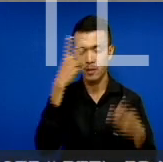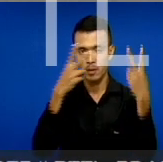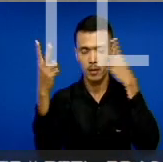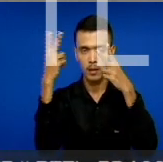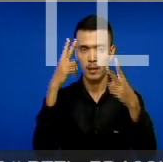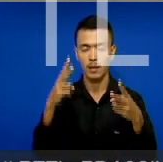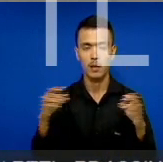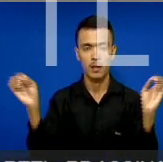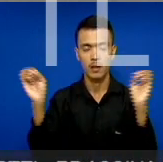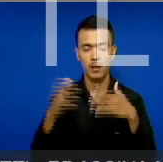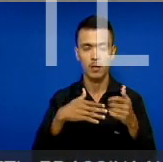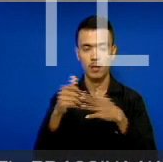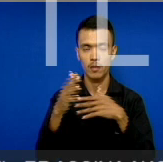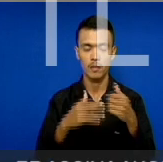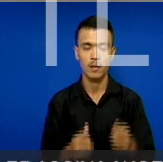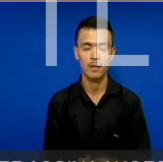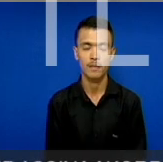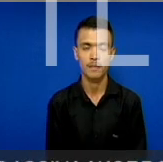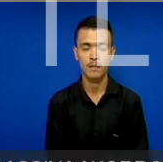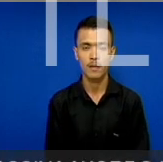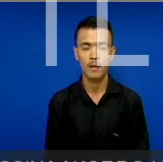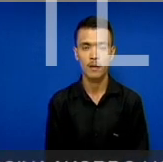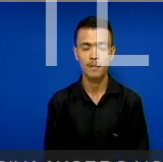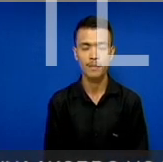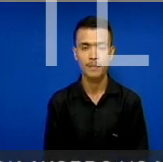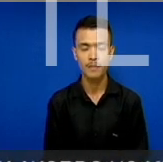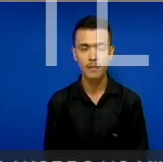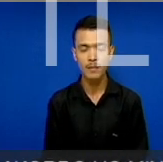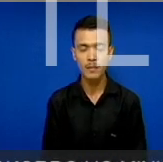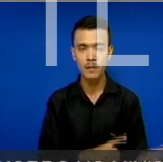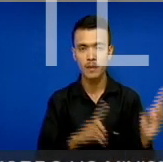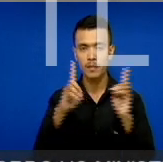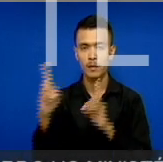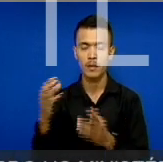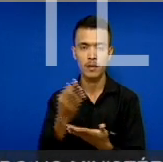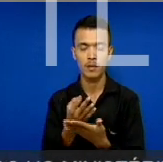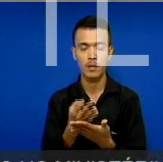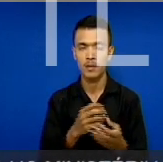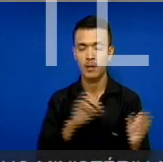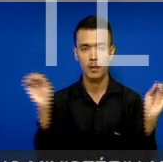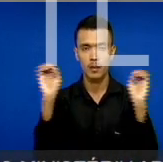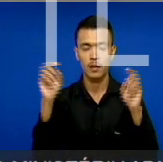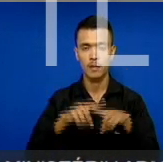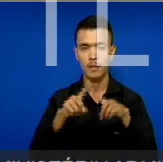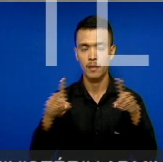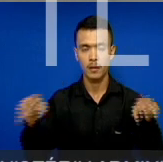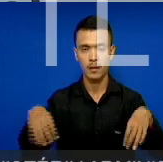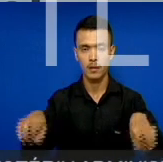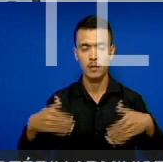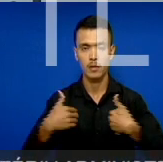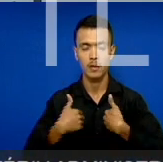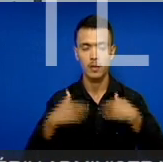premis sama nih lalau normal helan. Nih saya dengen. Mau bawa tidak makam hati hati nih. Ezi kusang osang botu tu laiha. Mai be servisu iha kapital ni tetin